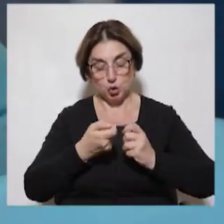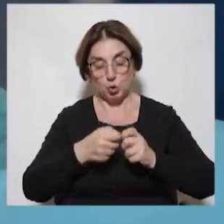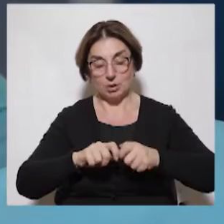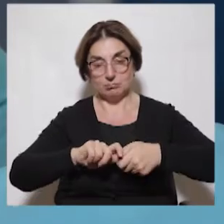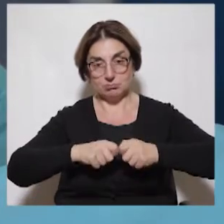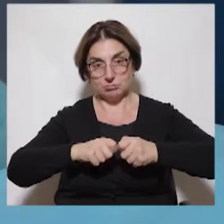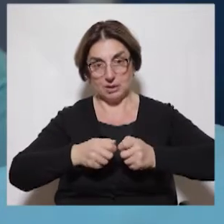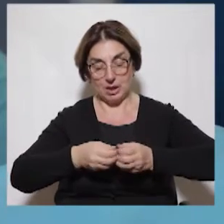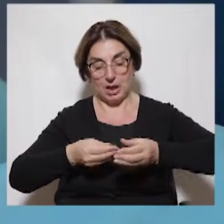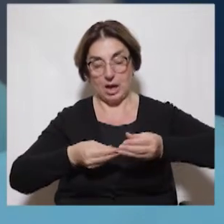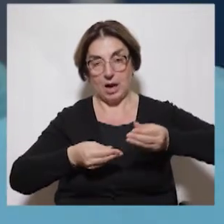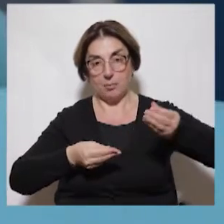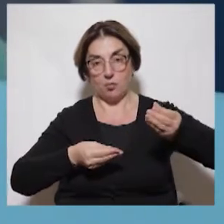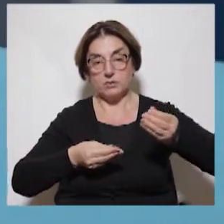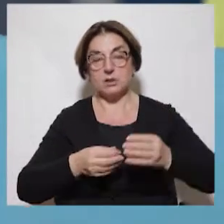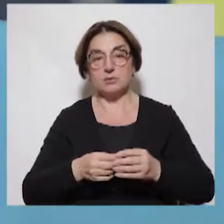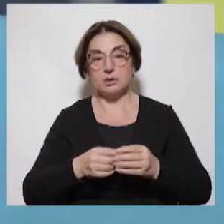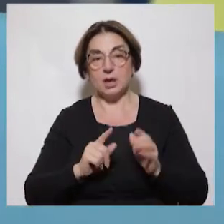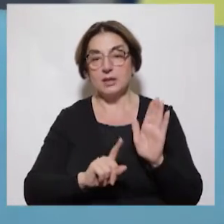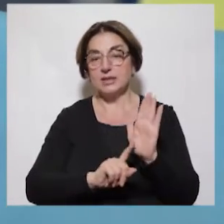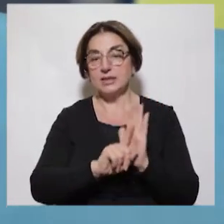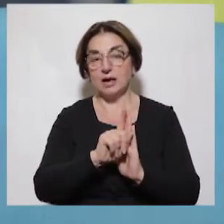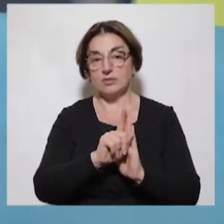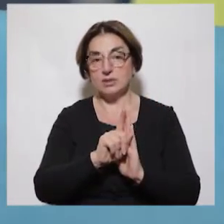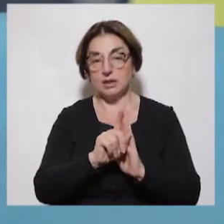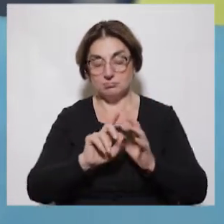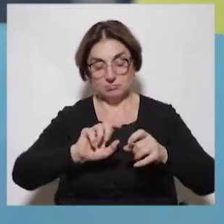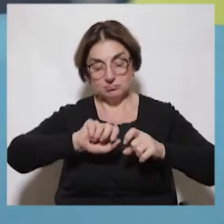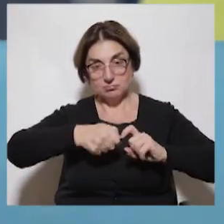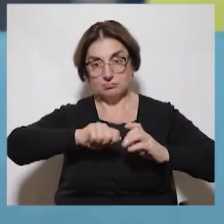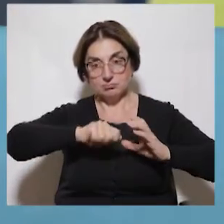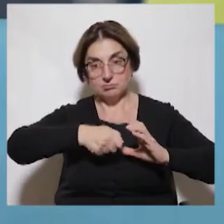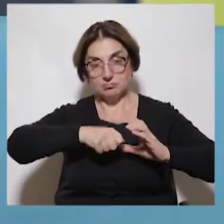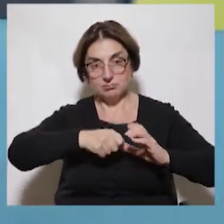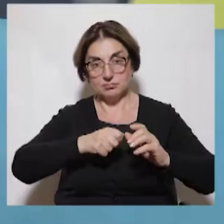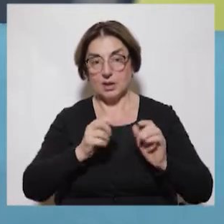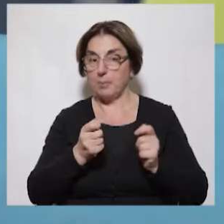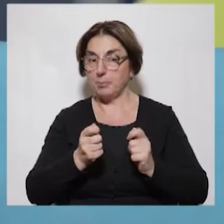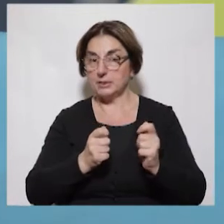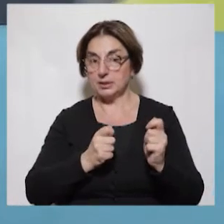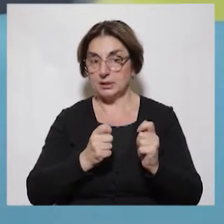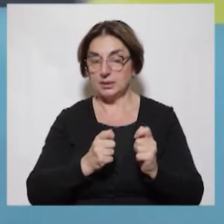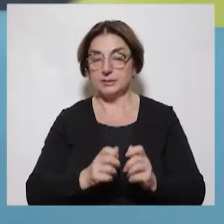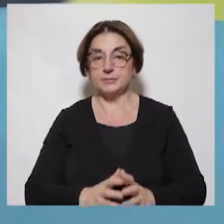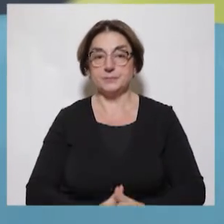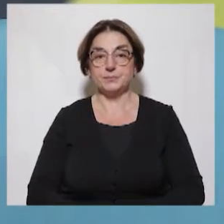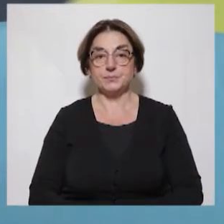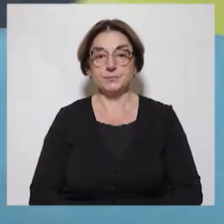ამოვწევთ დამჭერიდან და დავიწყებთ გადაბმის პროცესს.